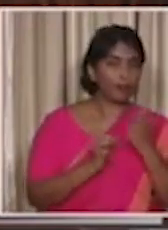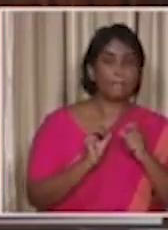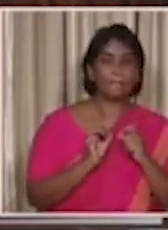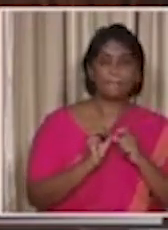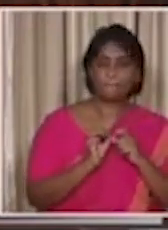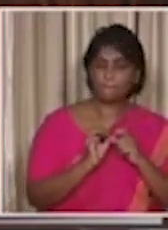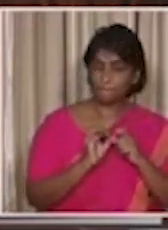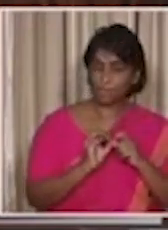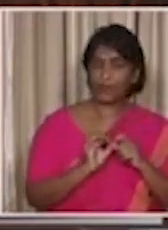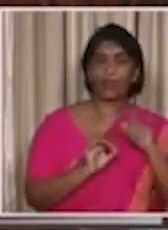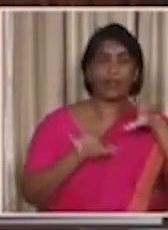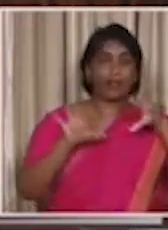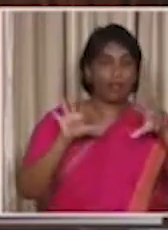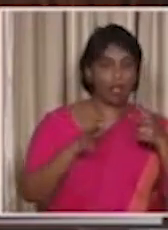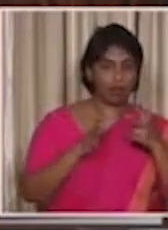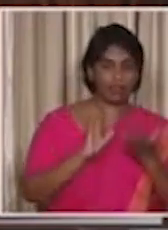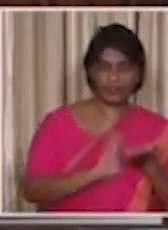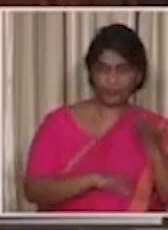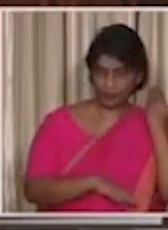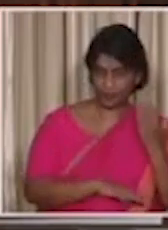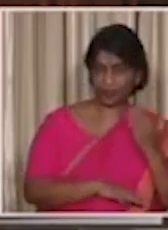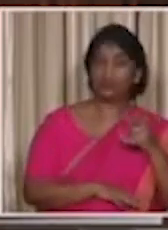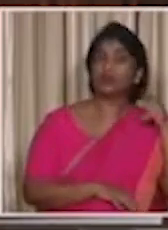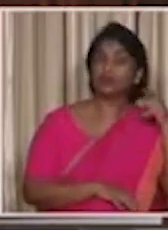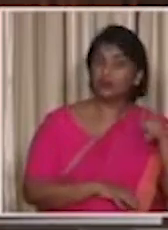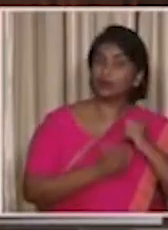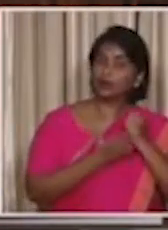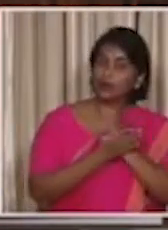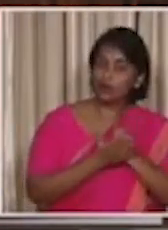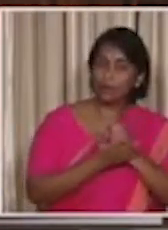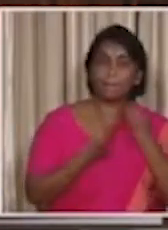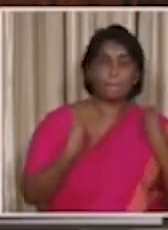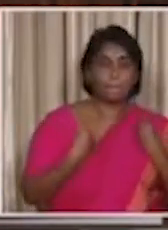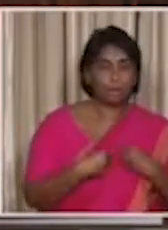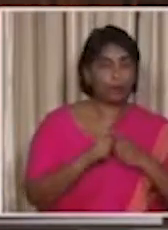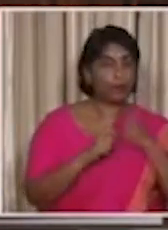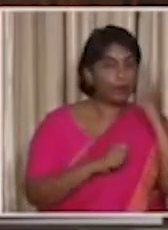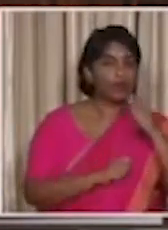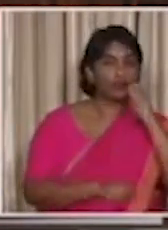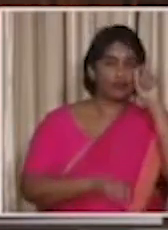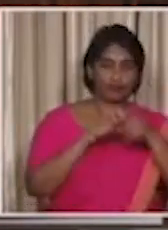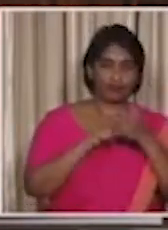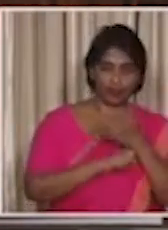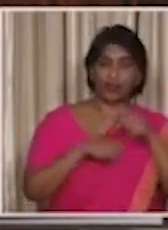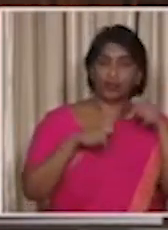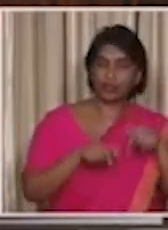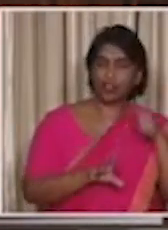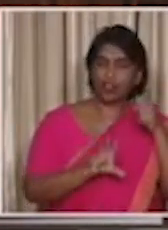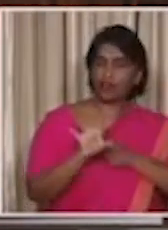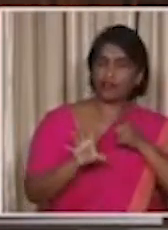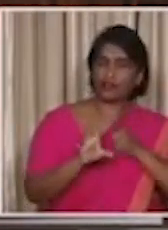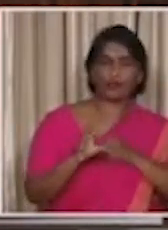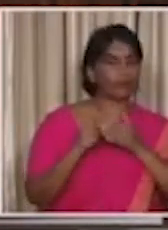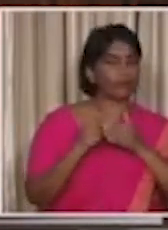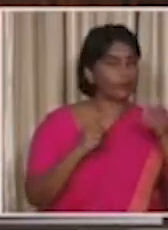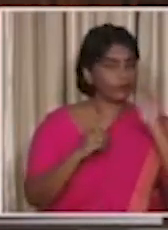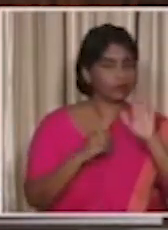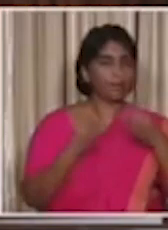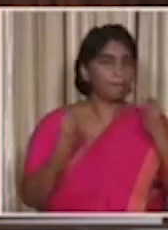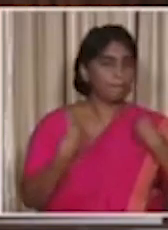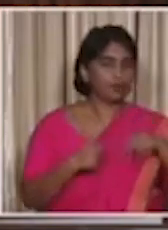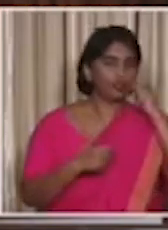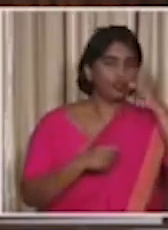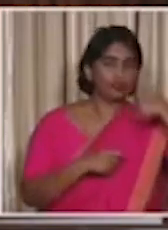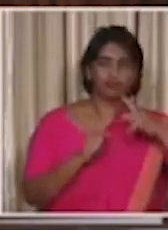බිලියන 800කට ආසන්නයි. ඒ මුළු පාඩුවම ගෙවන්නේ ජනතාව. දැන් අවුරුදු ගණනාවක් තිස්සේ පාඩුව